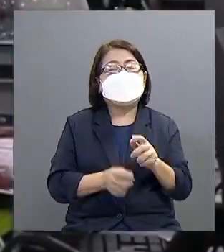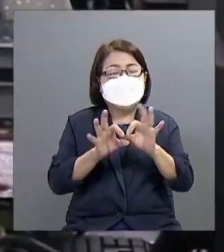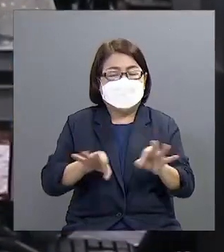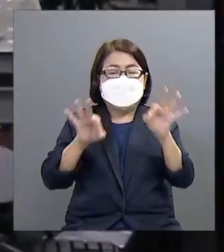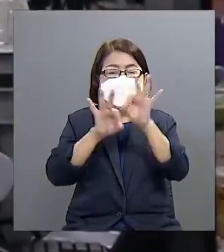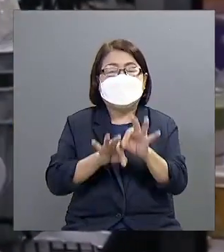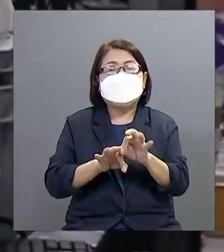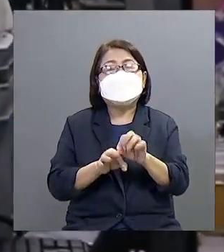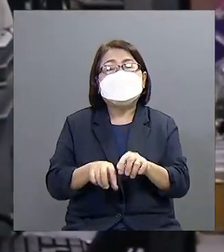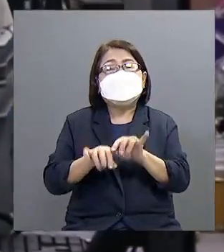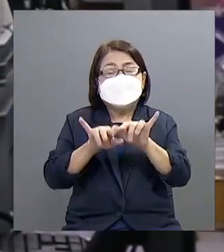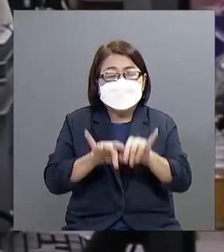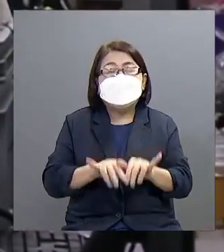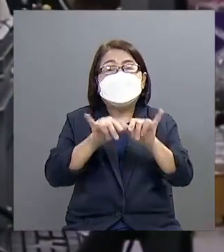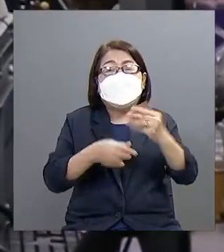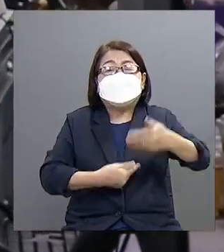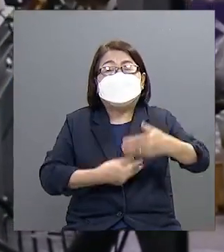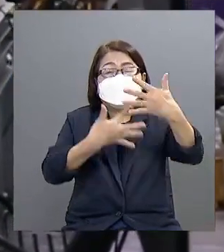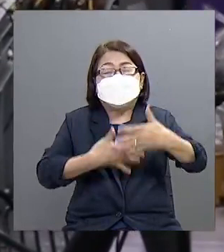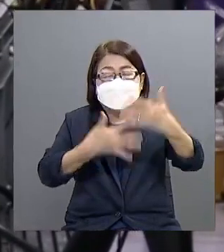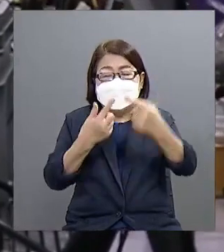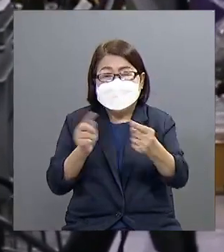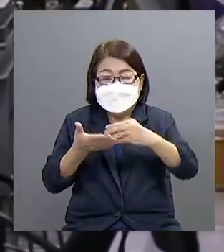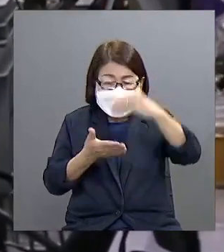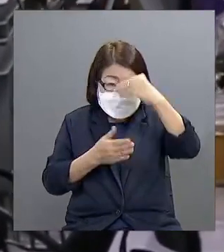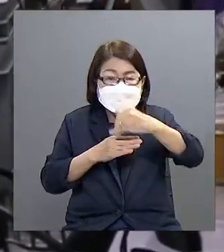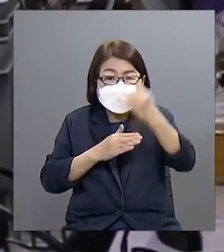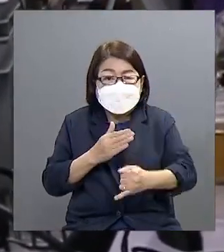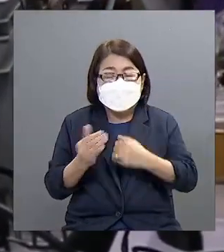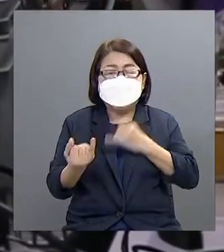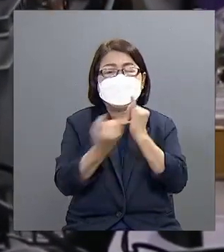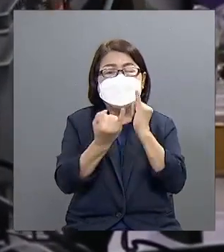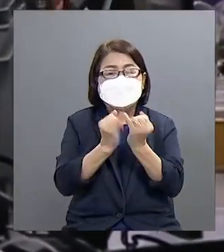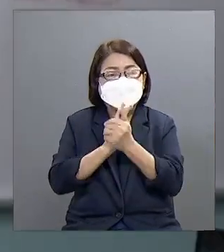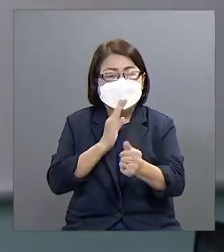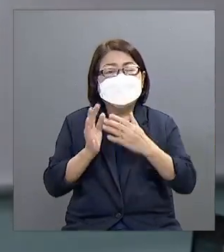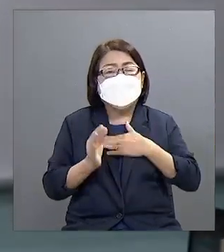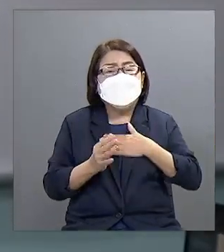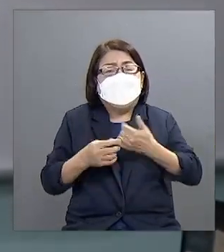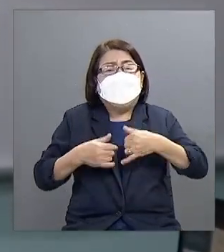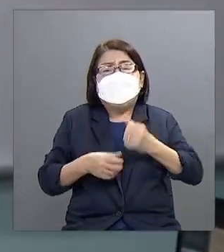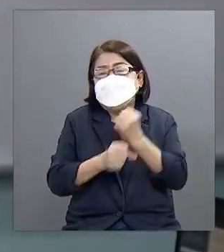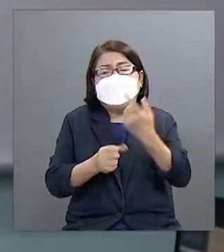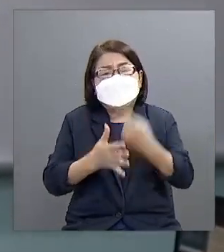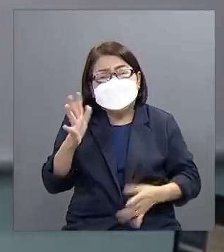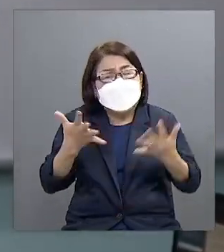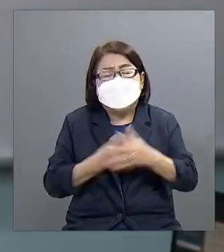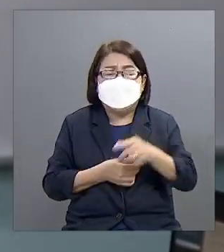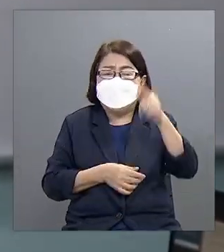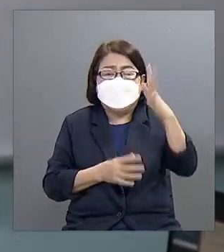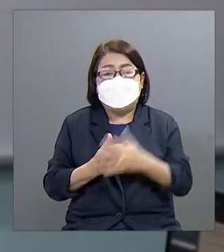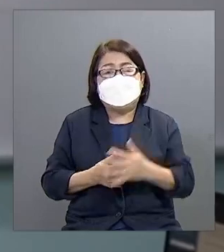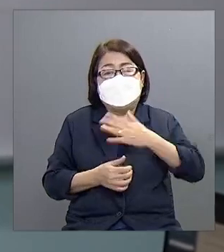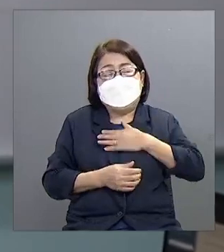เด็กจบมาถ้าไม่ได้ใช้ในสิ่งที่เขามีความถนัดไม่เกิดประโยชน์แน่ที่ผมโตมาได้ทุกวันนี้สมาคมอยู่ได้ถึงต